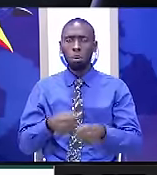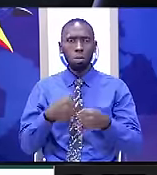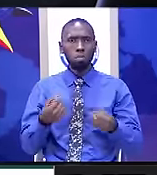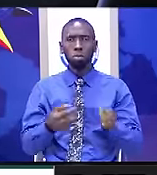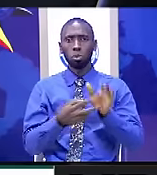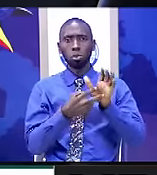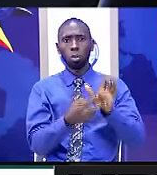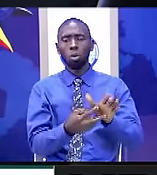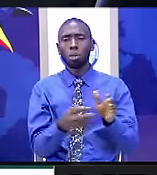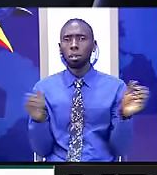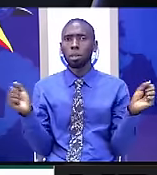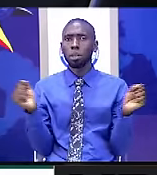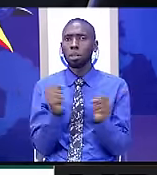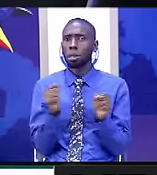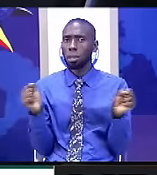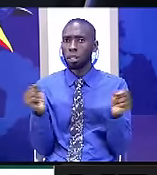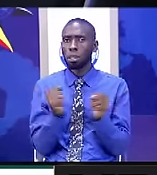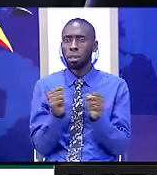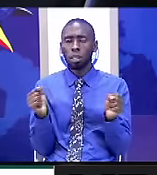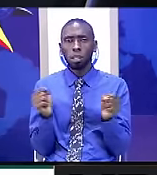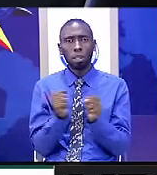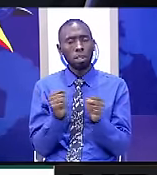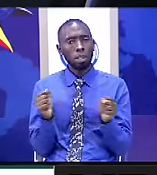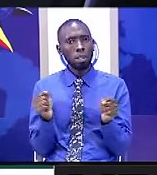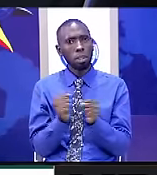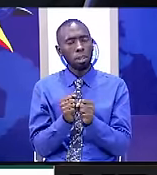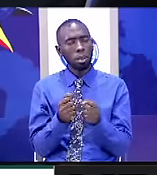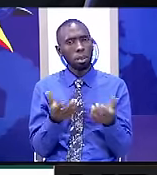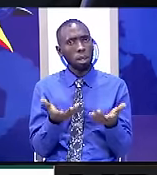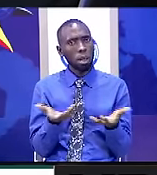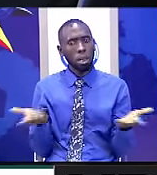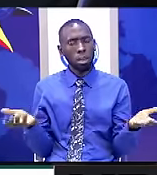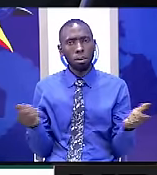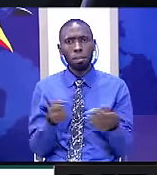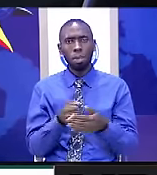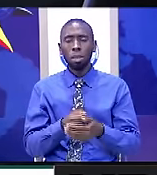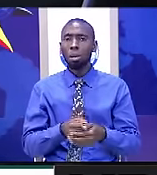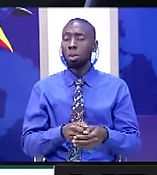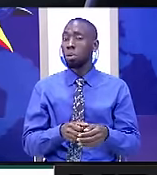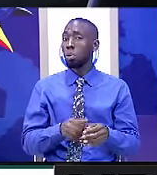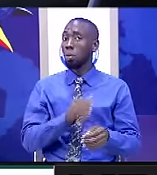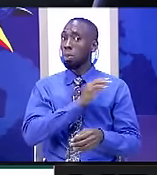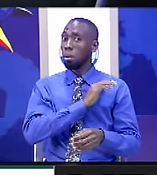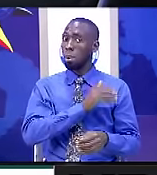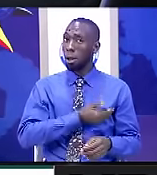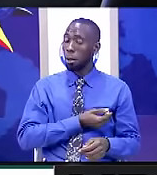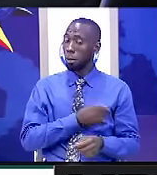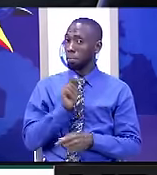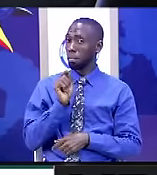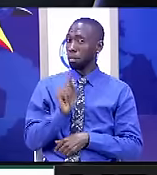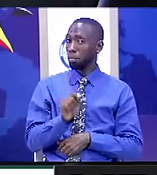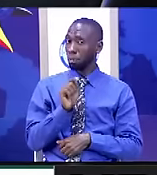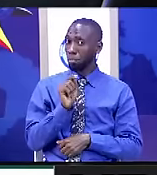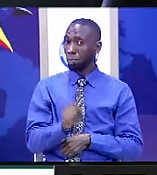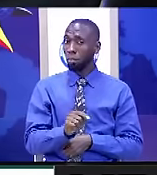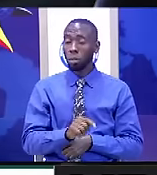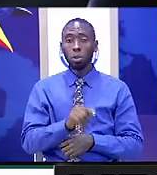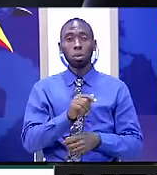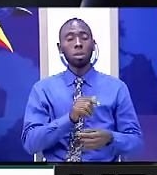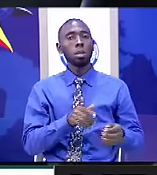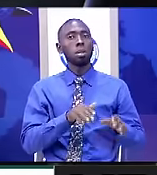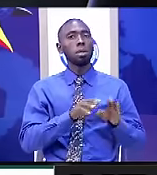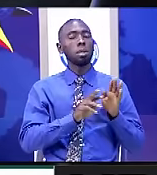ekirwadde ekigezaako okumubala embiriizi. Cecilia Ogwal abadde mukyala